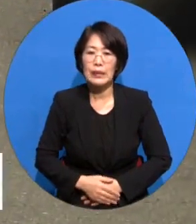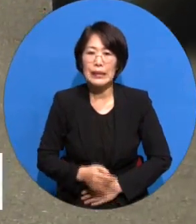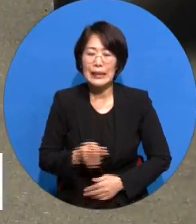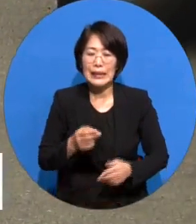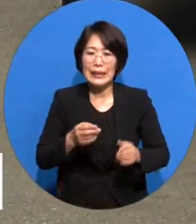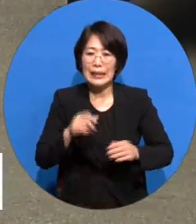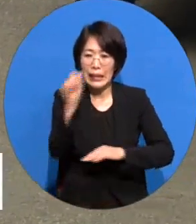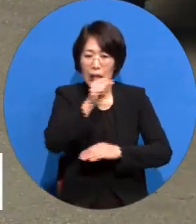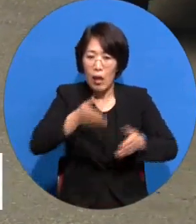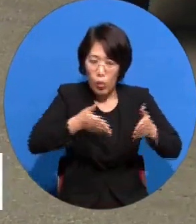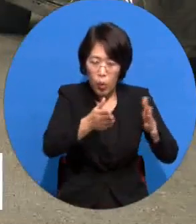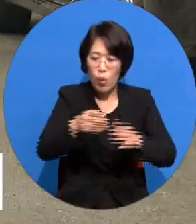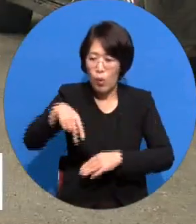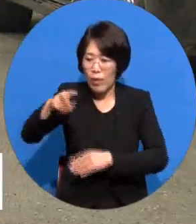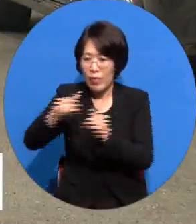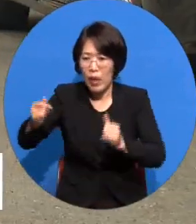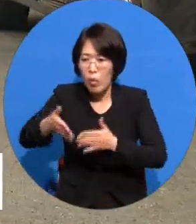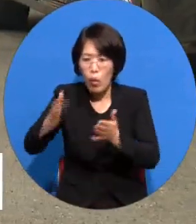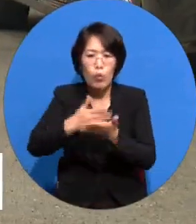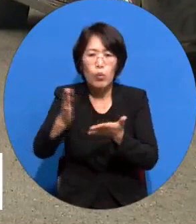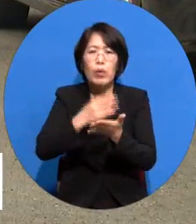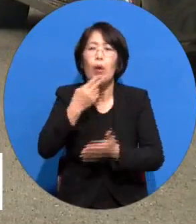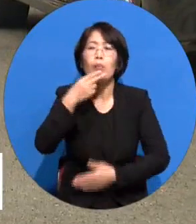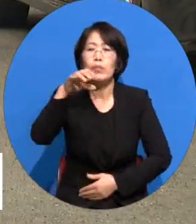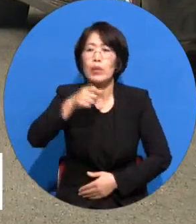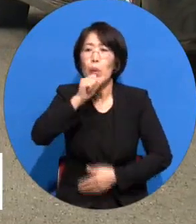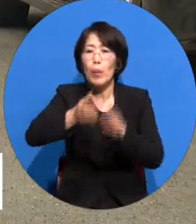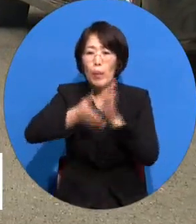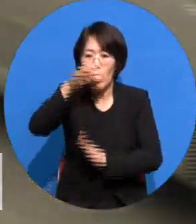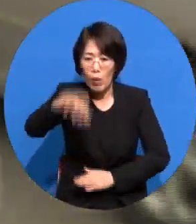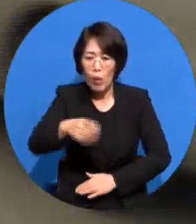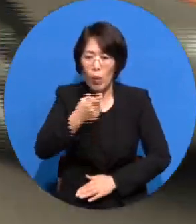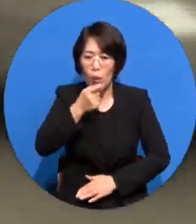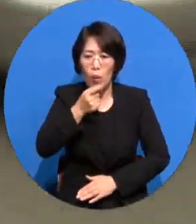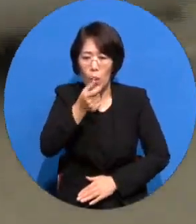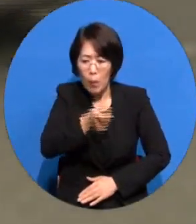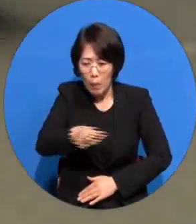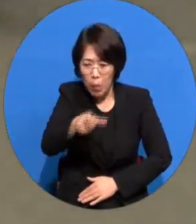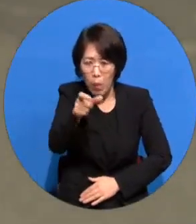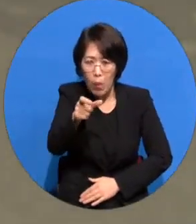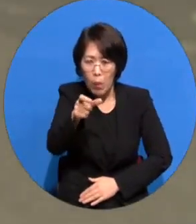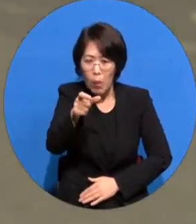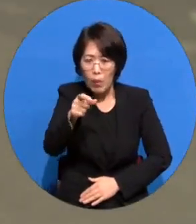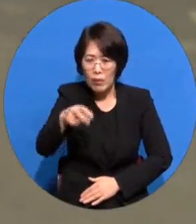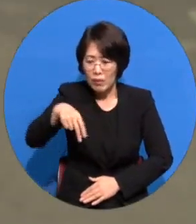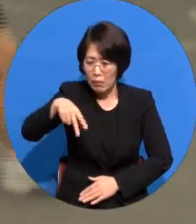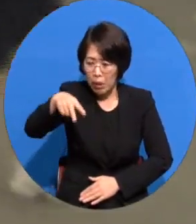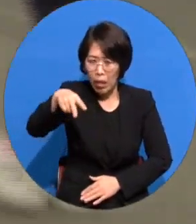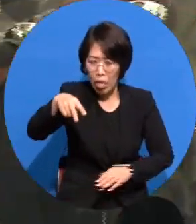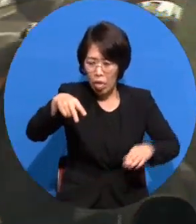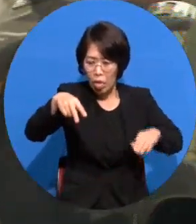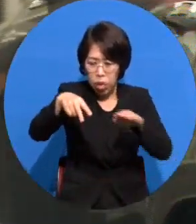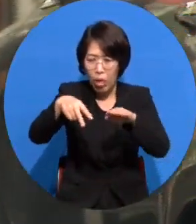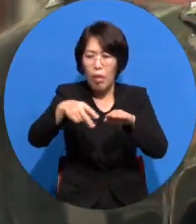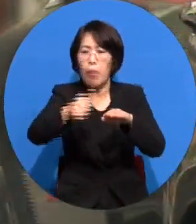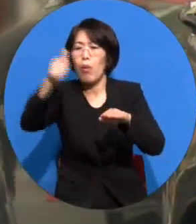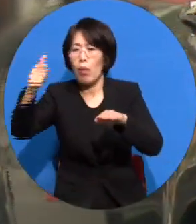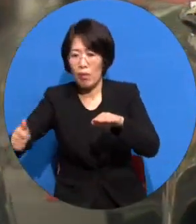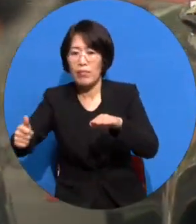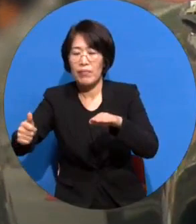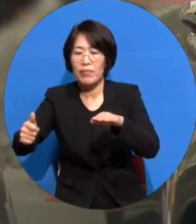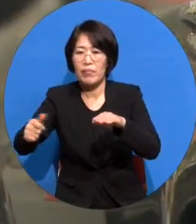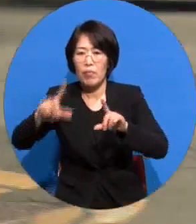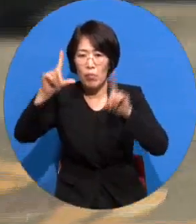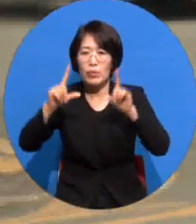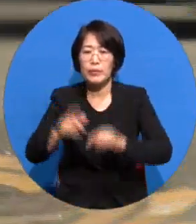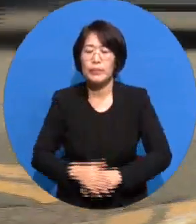차도와 인도 구분이 없는 목포의 한 원도심 교차로. 골목길을 지나가던 행인이 쌩쌩 달리는 차량에 갓길로 급히